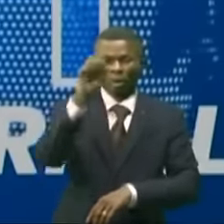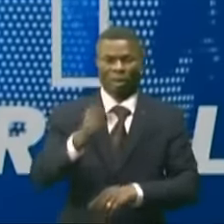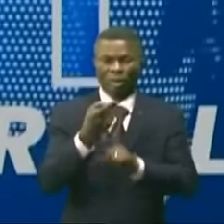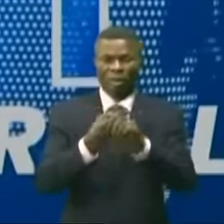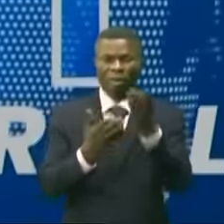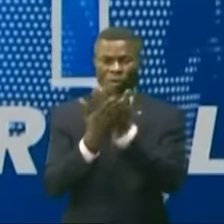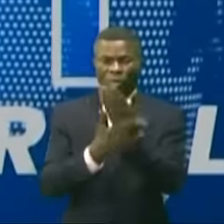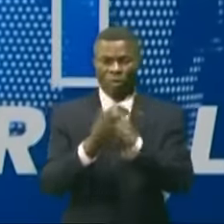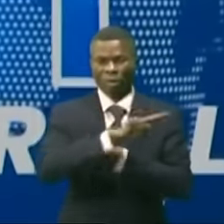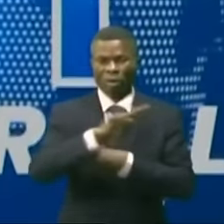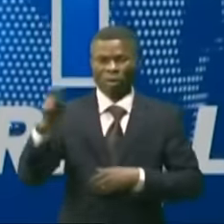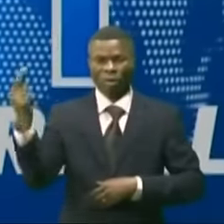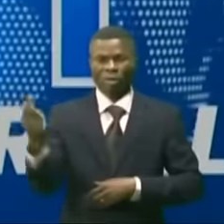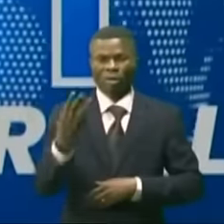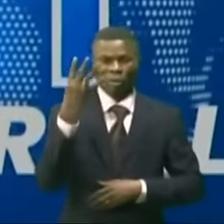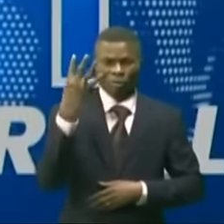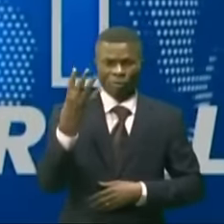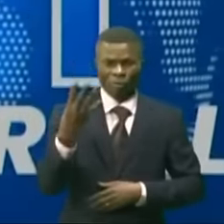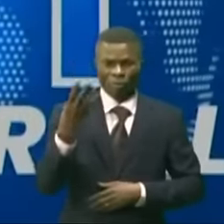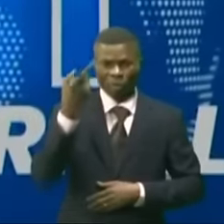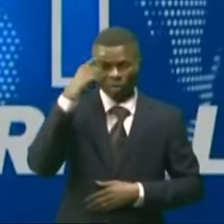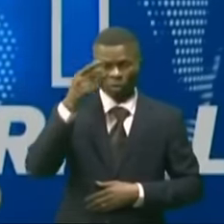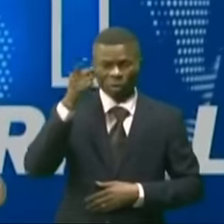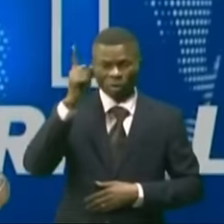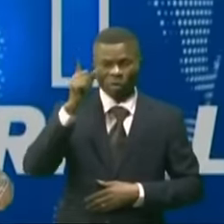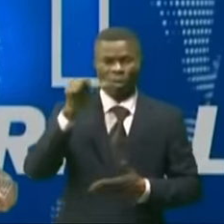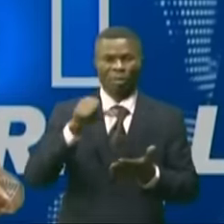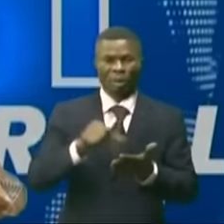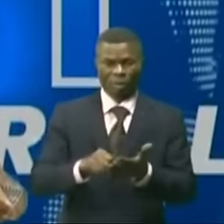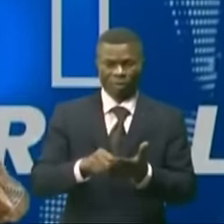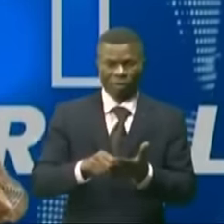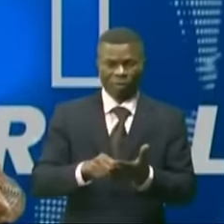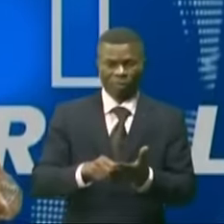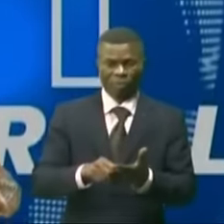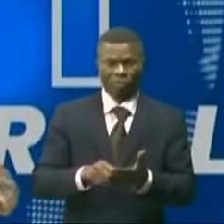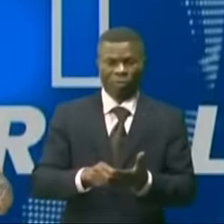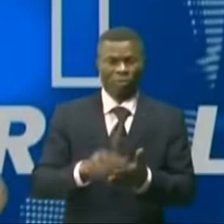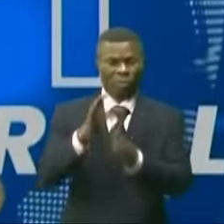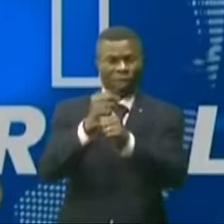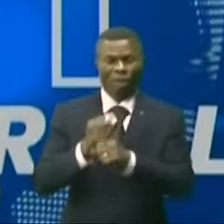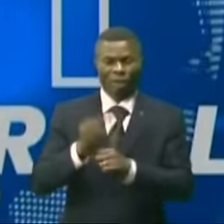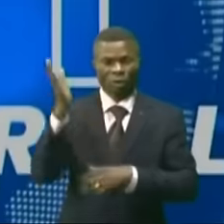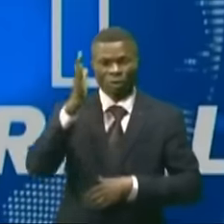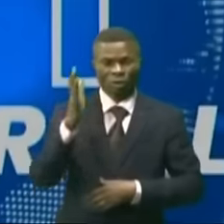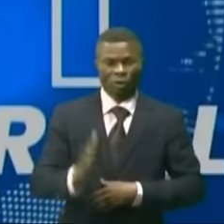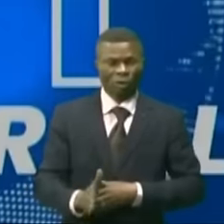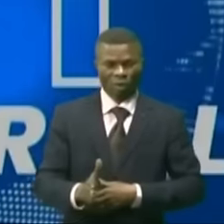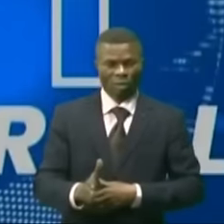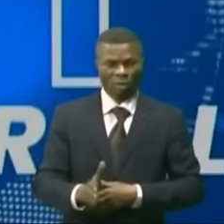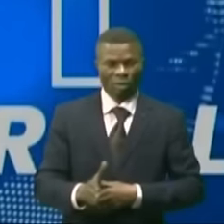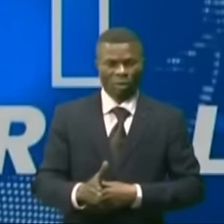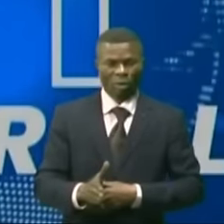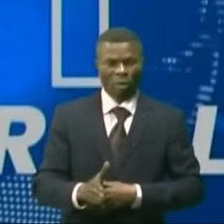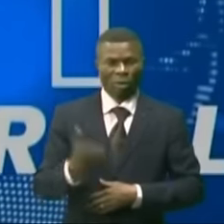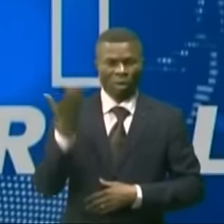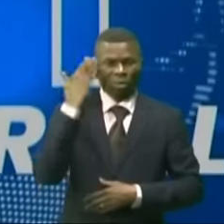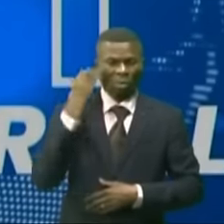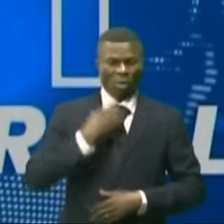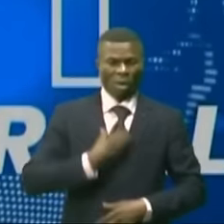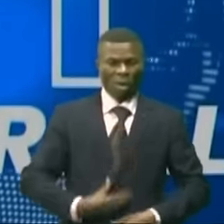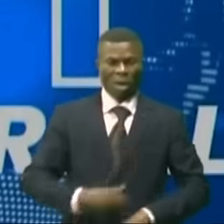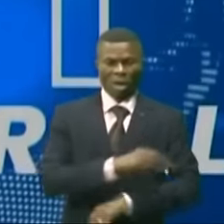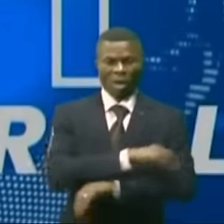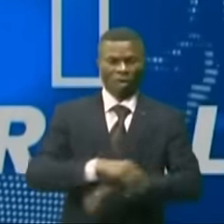juillet 2024 pour la première lettre jamais réceptionné à l'office de monsieur le procureur